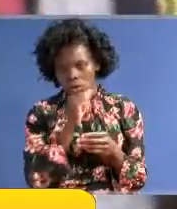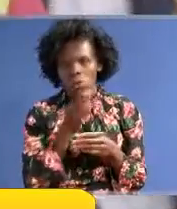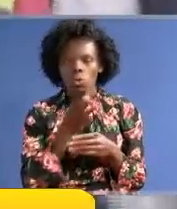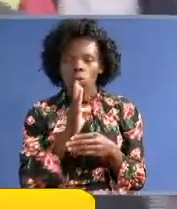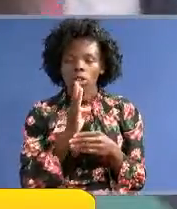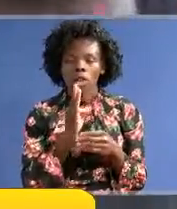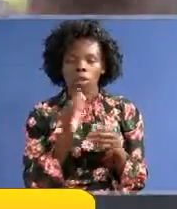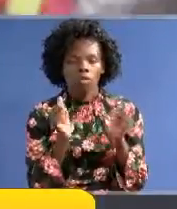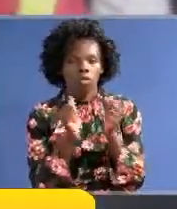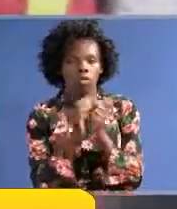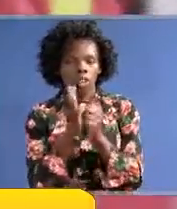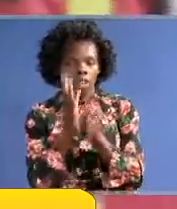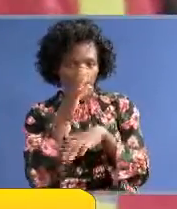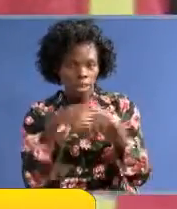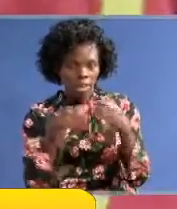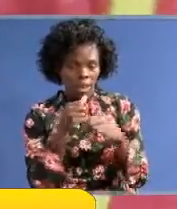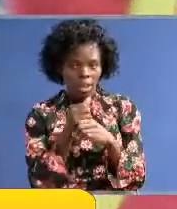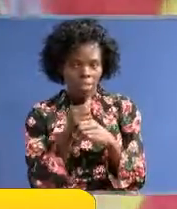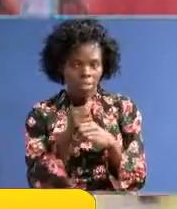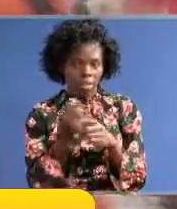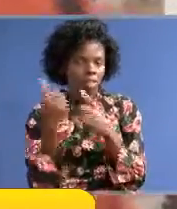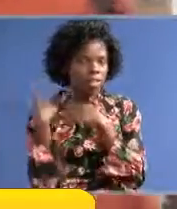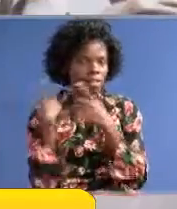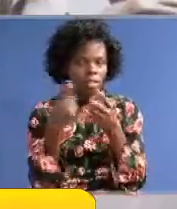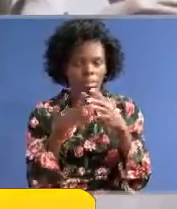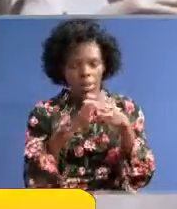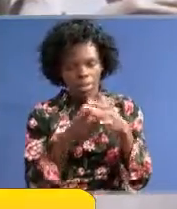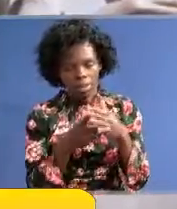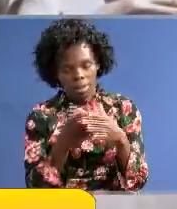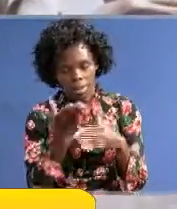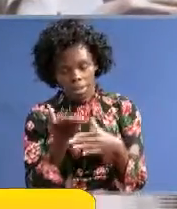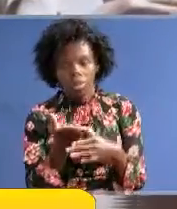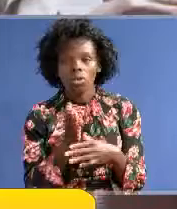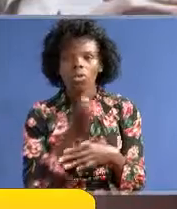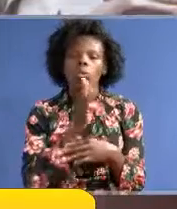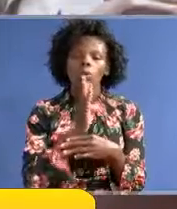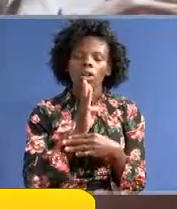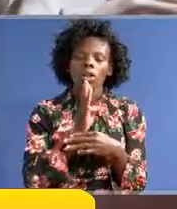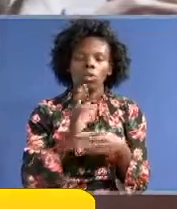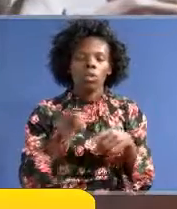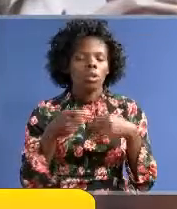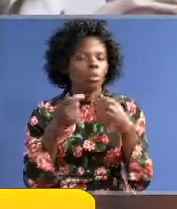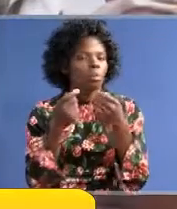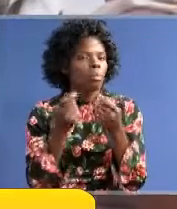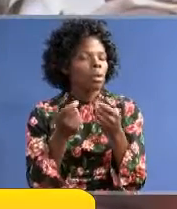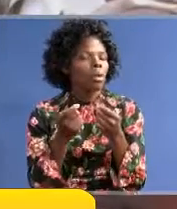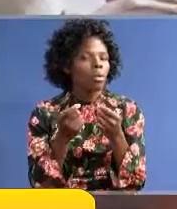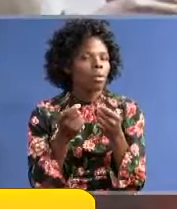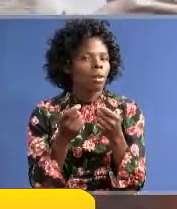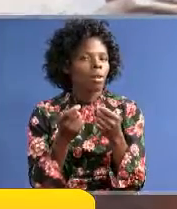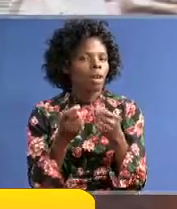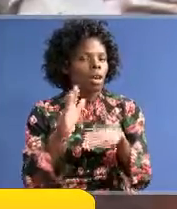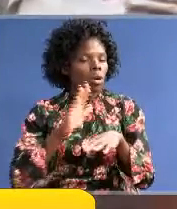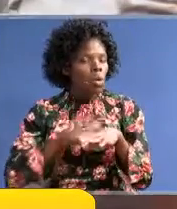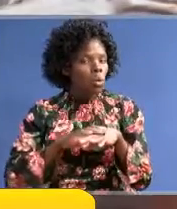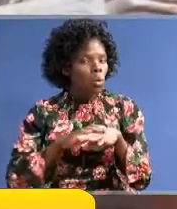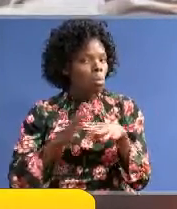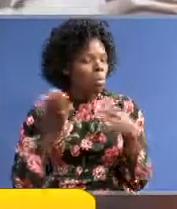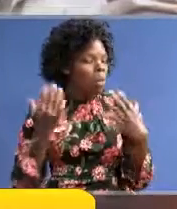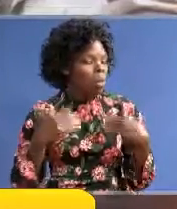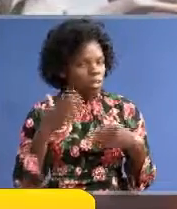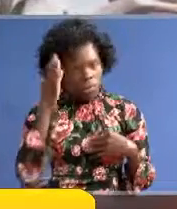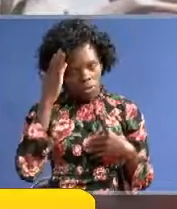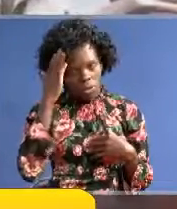miaka 14 tangu mradi huo kuanzishwa. Maji tulipatiwa na muhisani mwema ambaye anajulikana